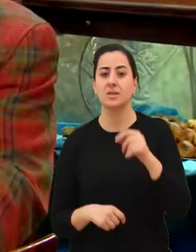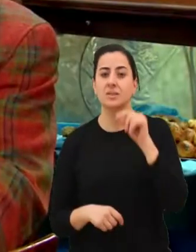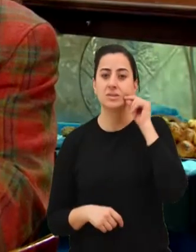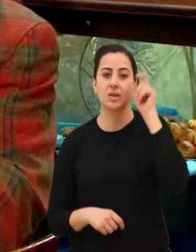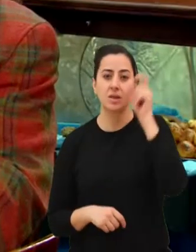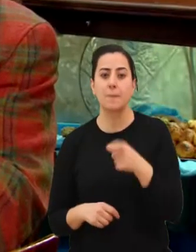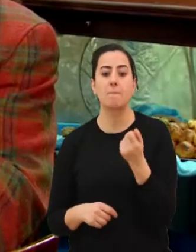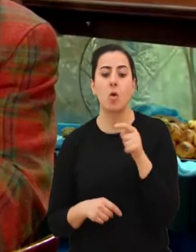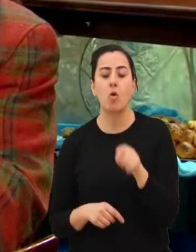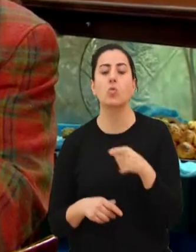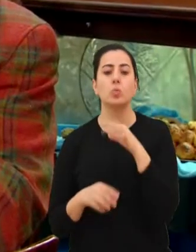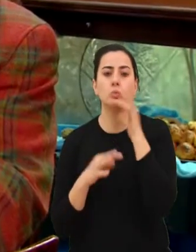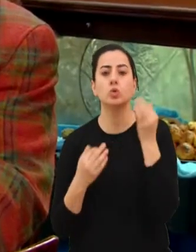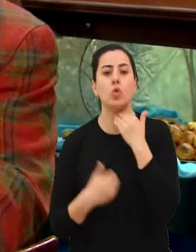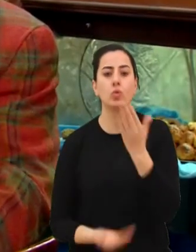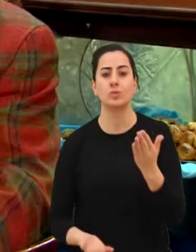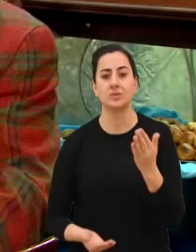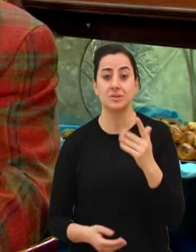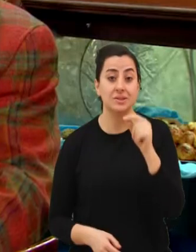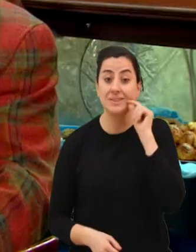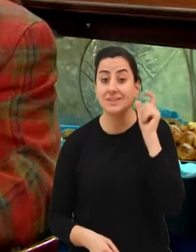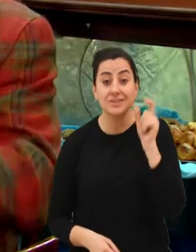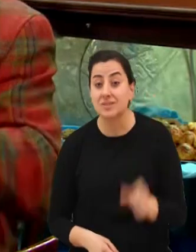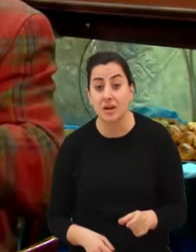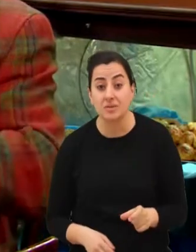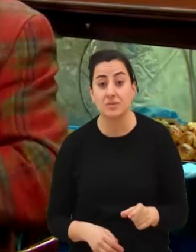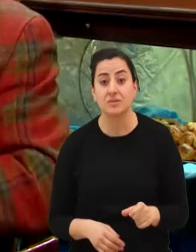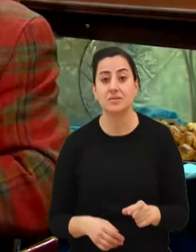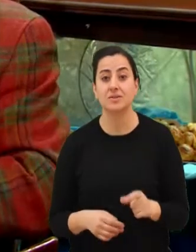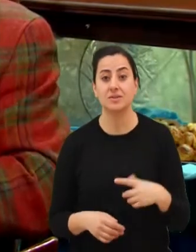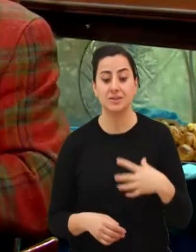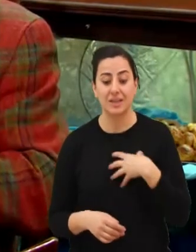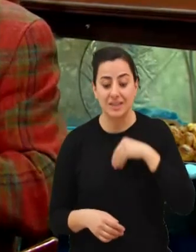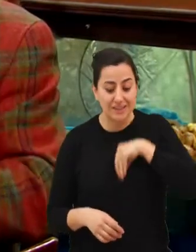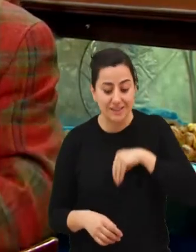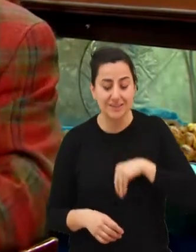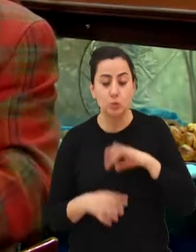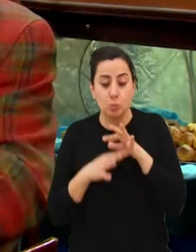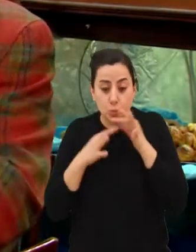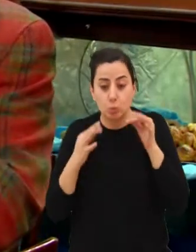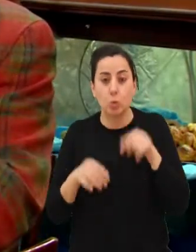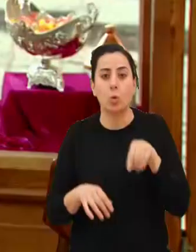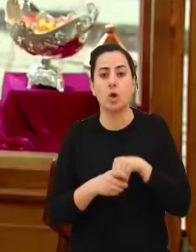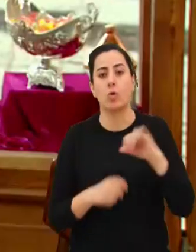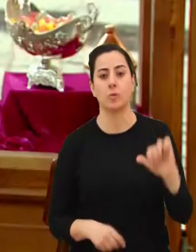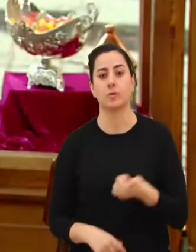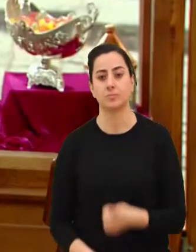parayla mutlu olmaz. İnsan iç huzuru yerindeyse mutlu olur.